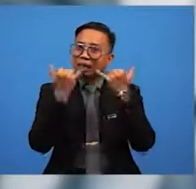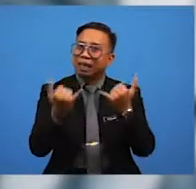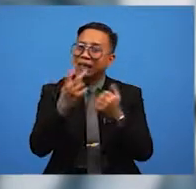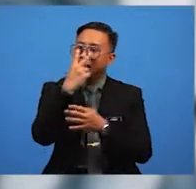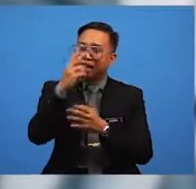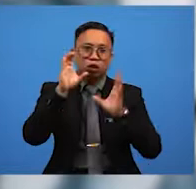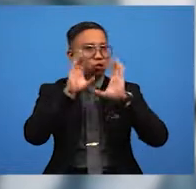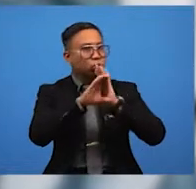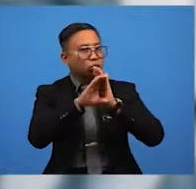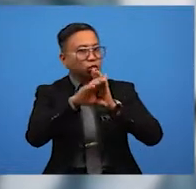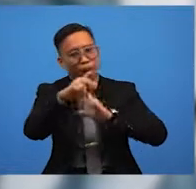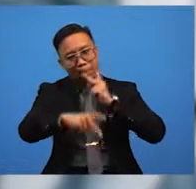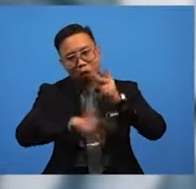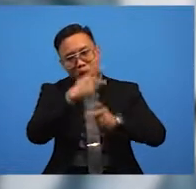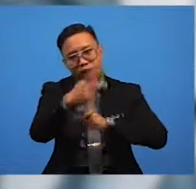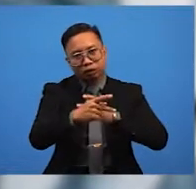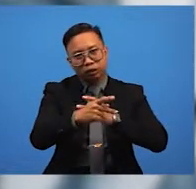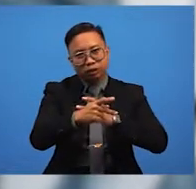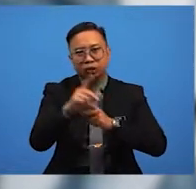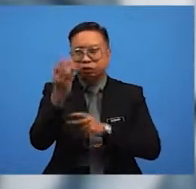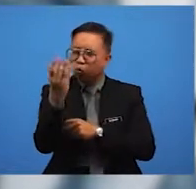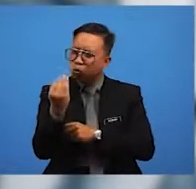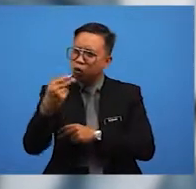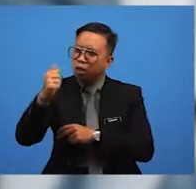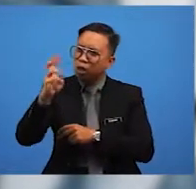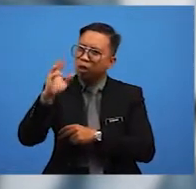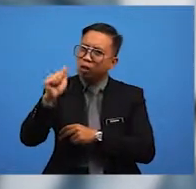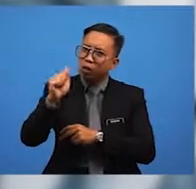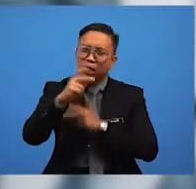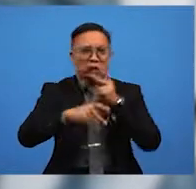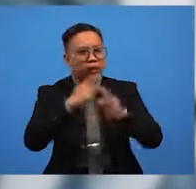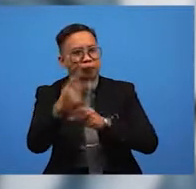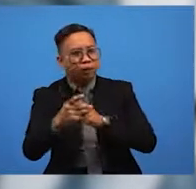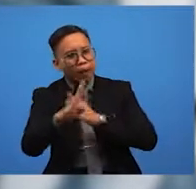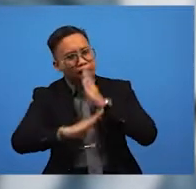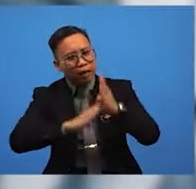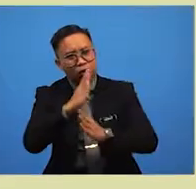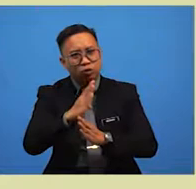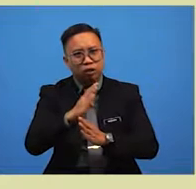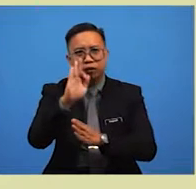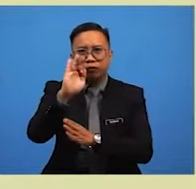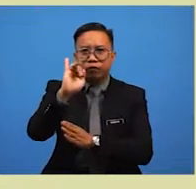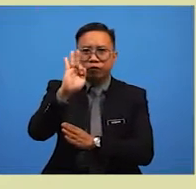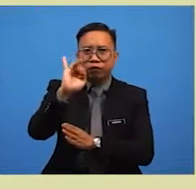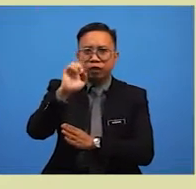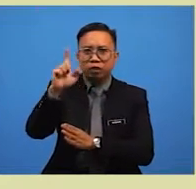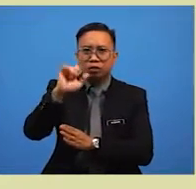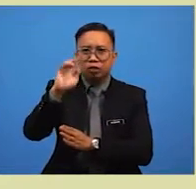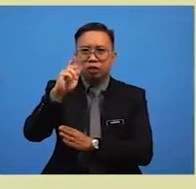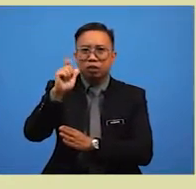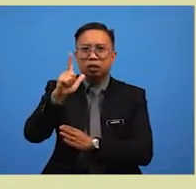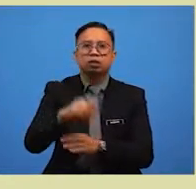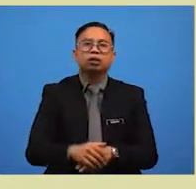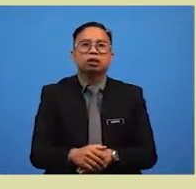lihat contoh proses-proses lulu hawa fizikal, lulu hawa kimia dan lulu hawa biologi. Kita mula